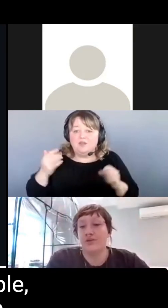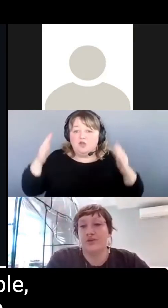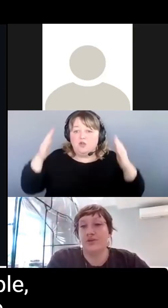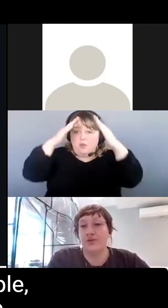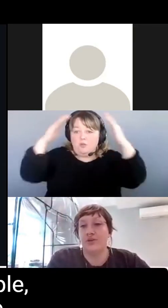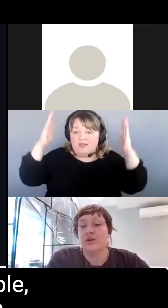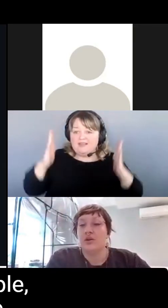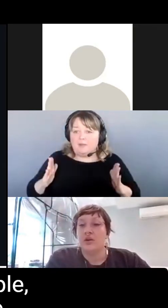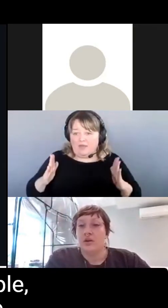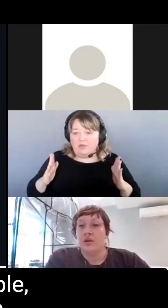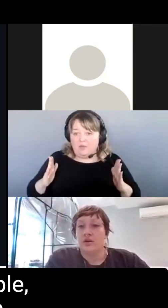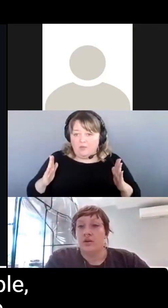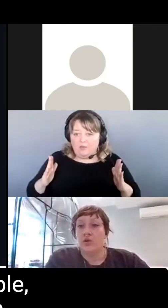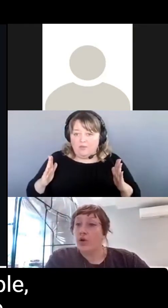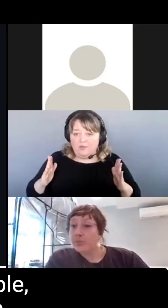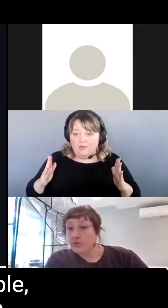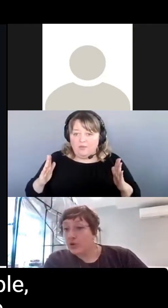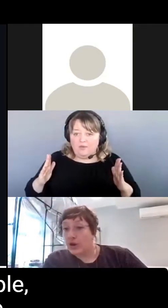toit d'une